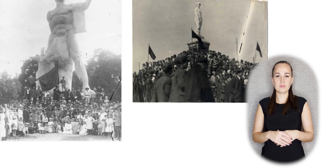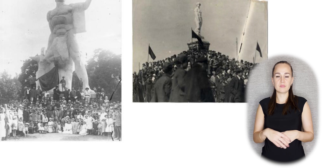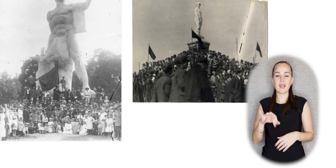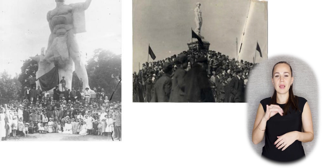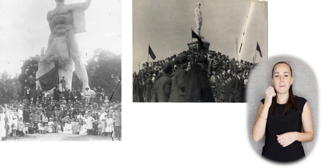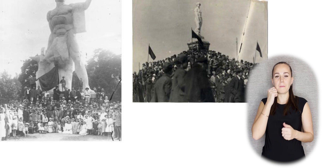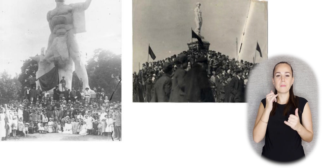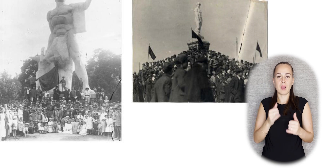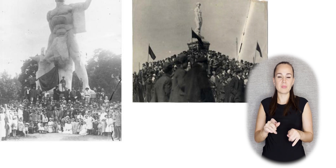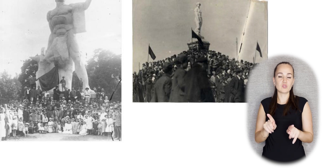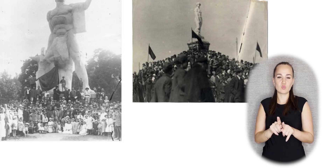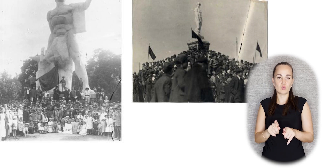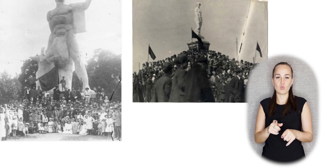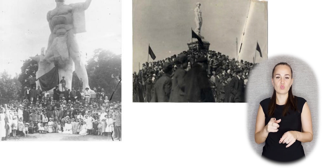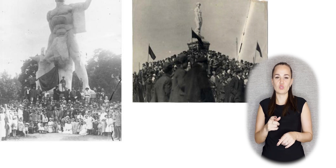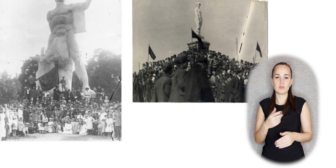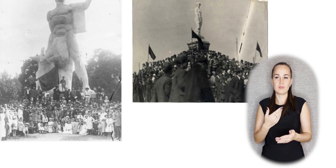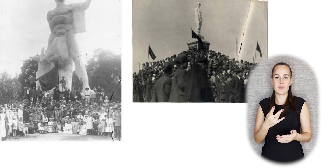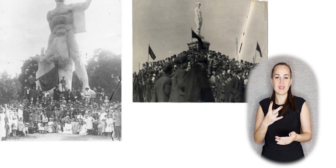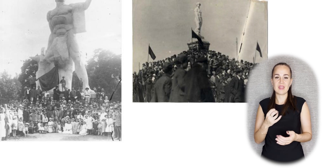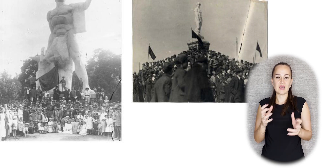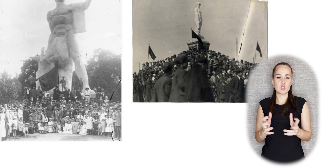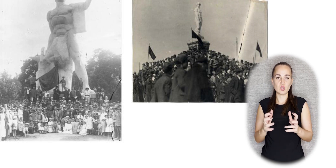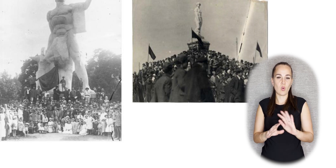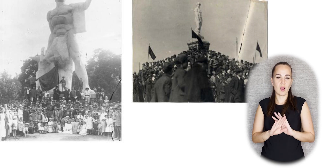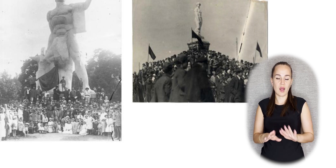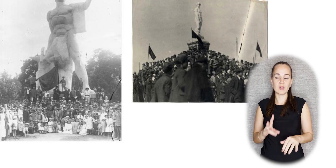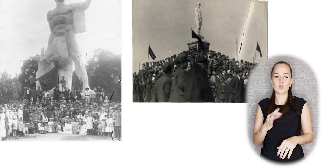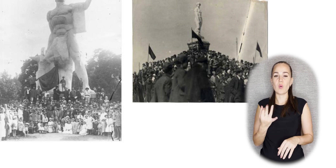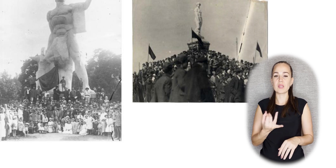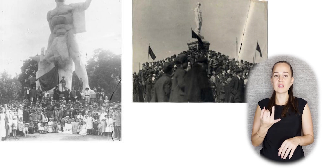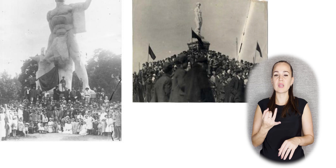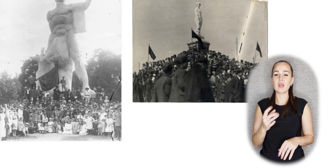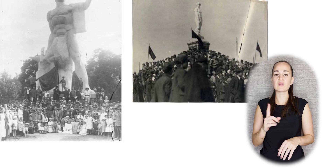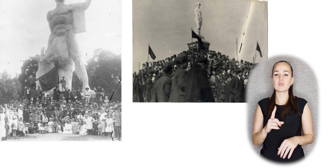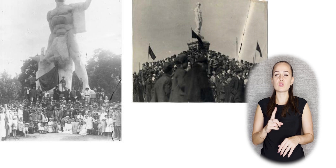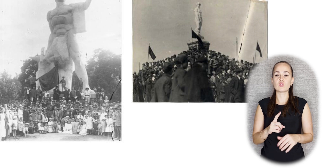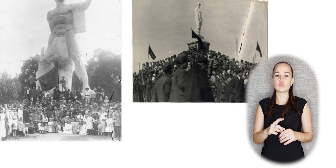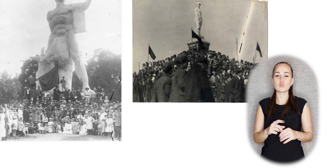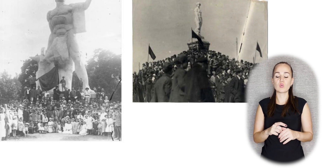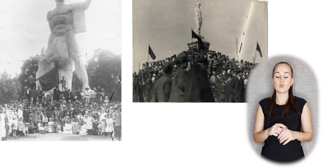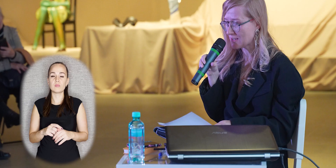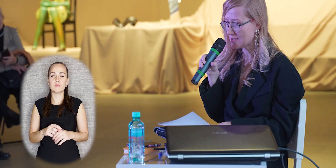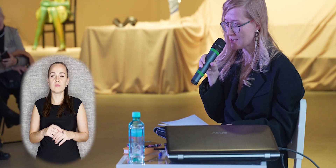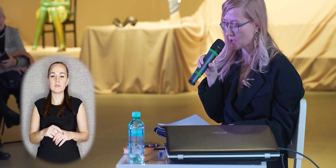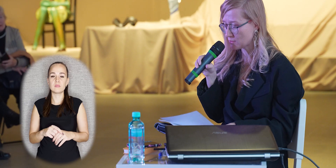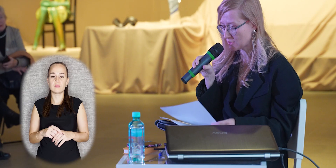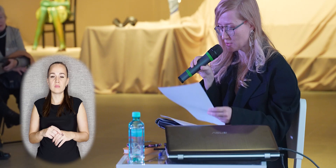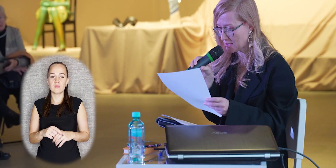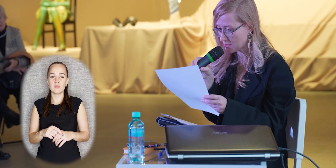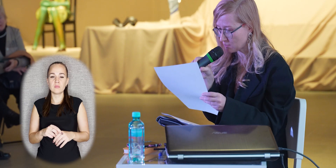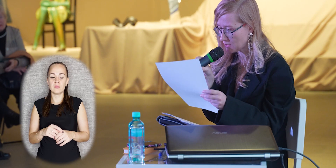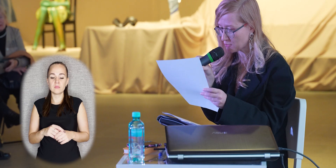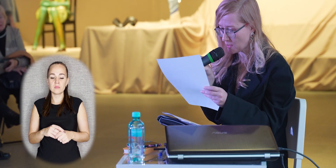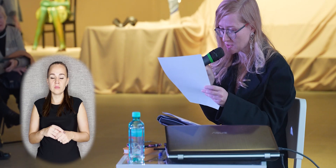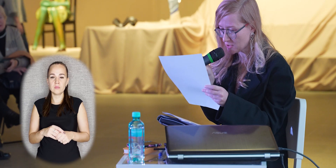И памятник тоже не сохранился, не дошел до наших дней. Но интересно то, что если «Великий металлист» такая тема, которая